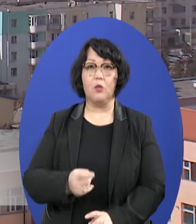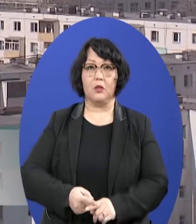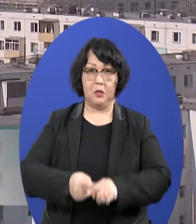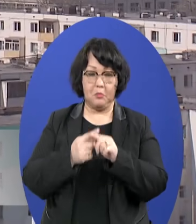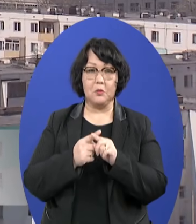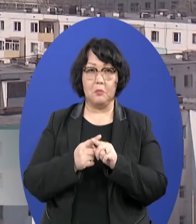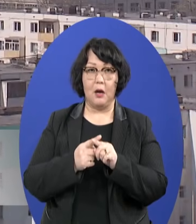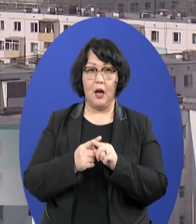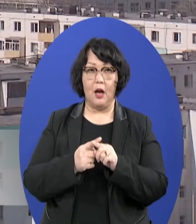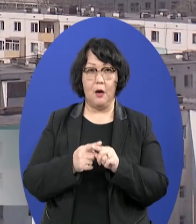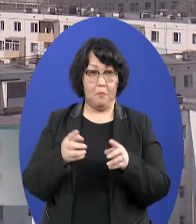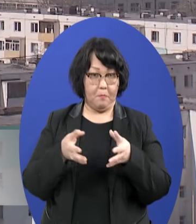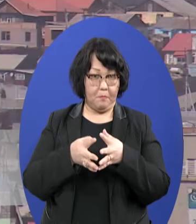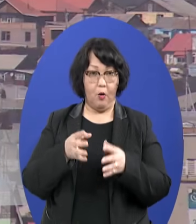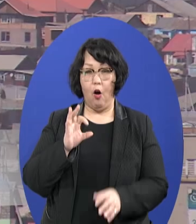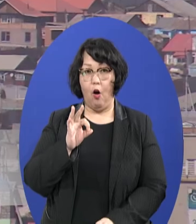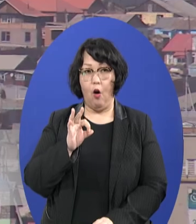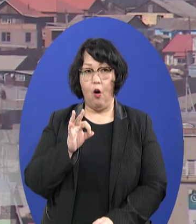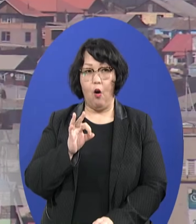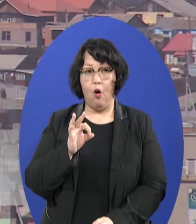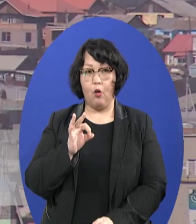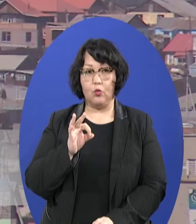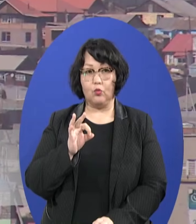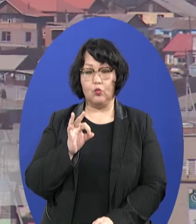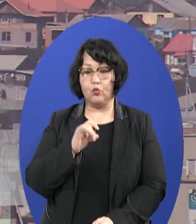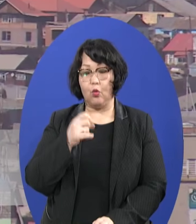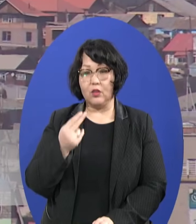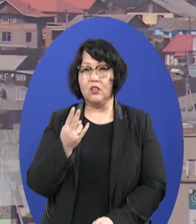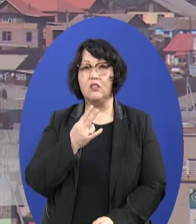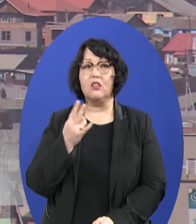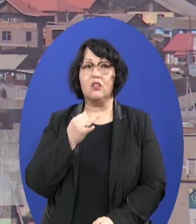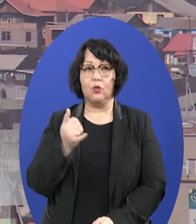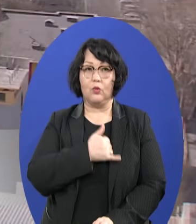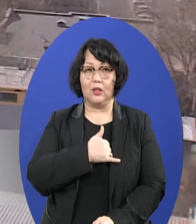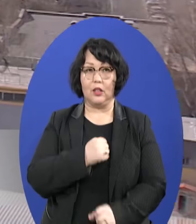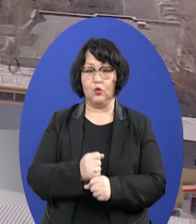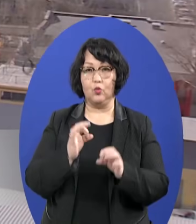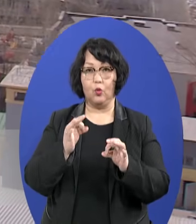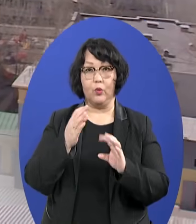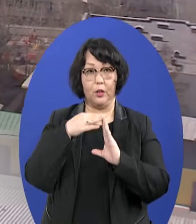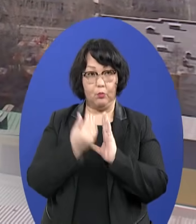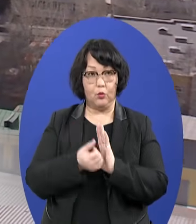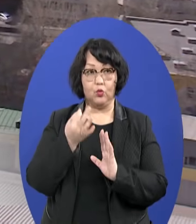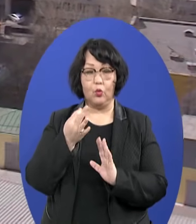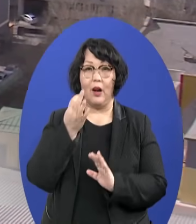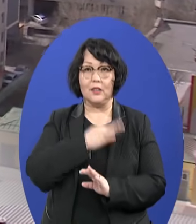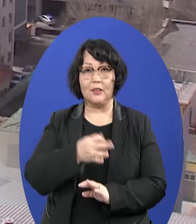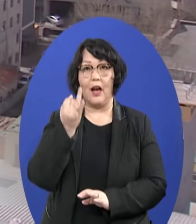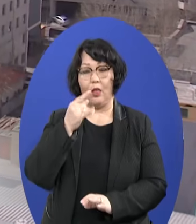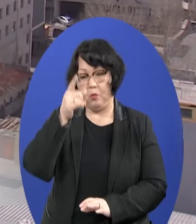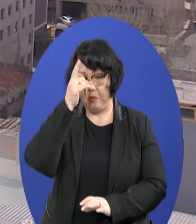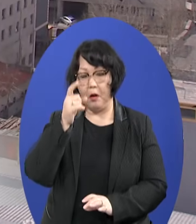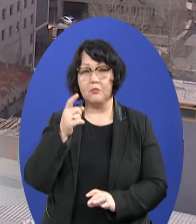болжээ. Тиймээс орон сууц нийтийн аж ахуйн удирдах газраас зөв айл зөв хэрэглээ аяныг эхлүүлсэн байна. Зөвхөн хэрэглээг зохистой хэмжээнд барихаас